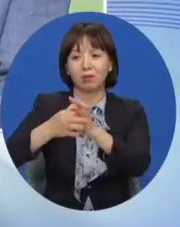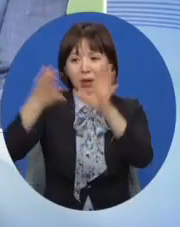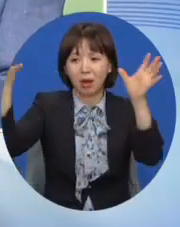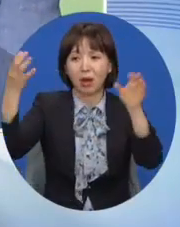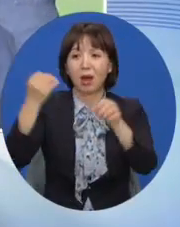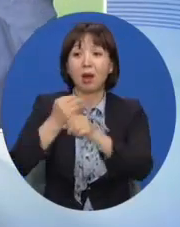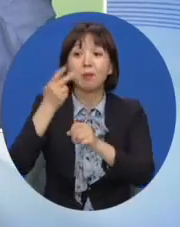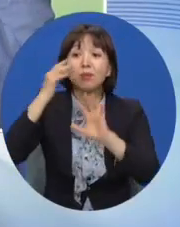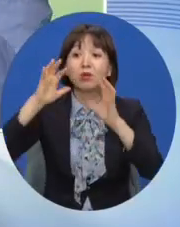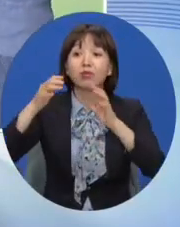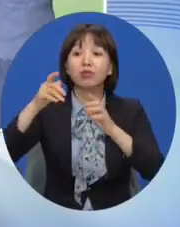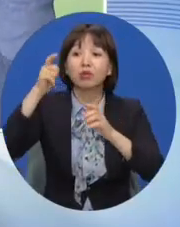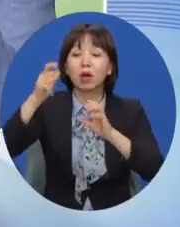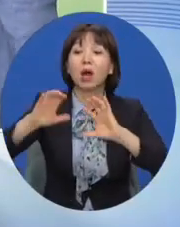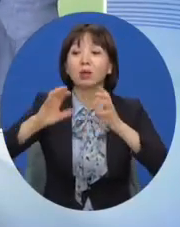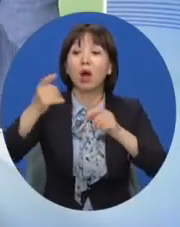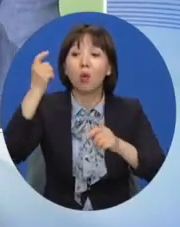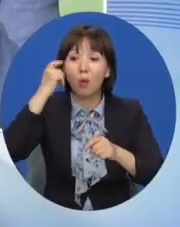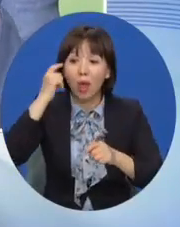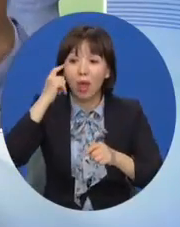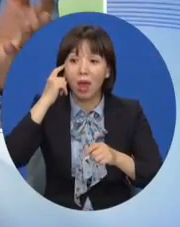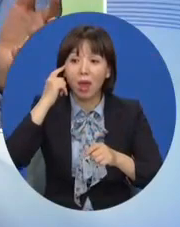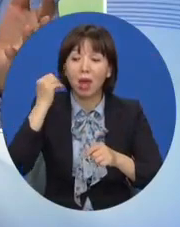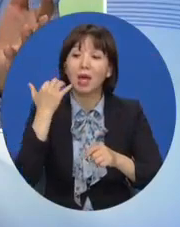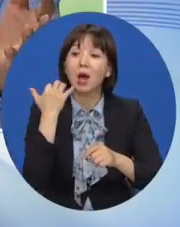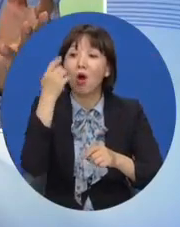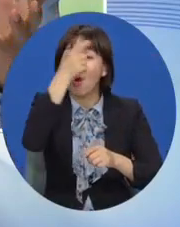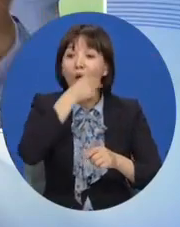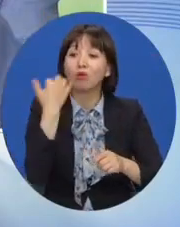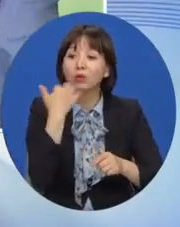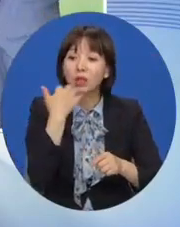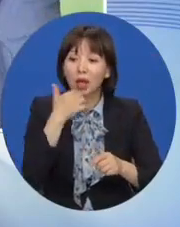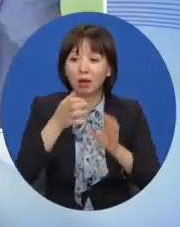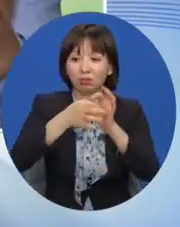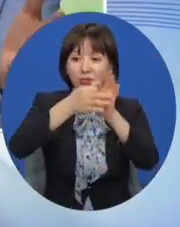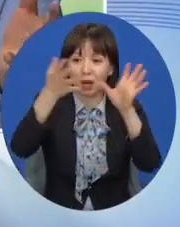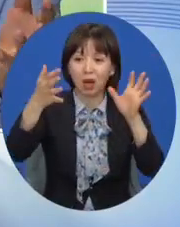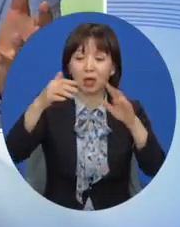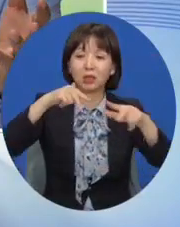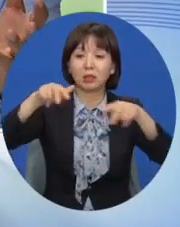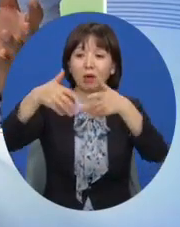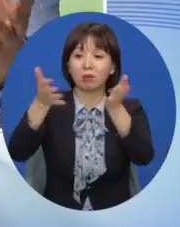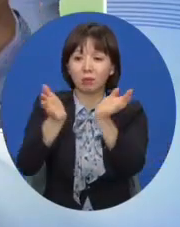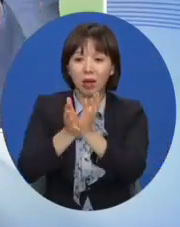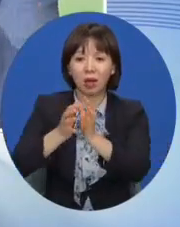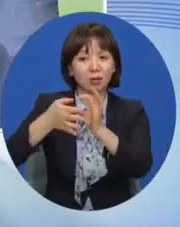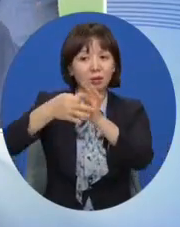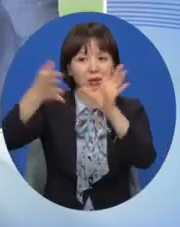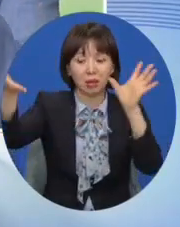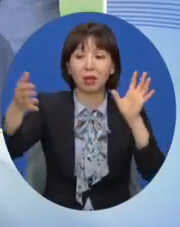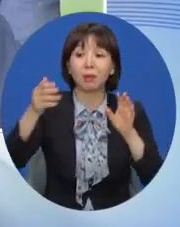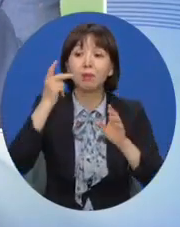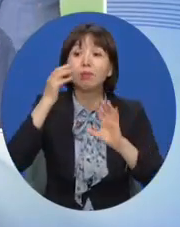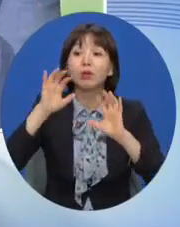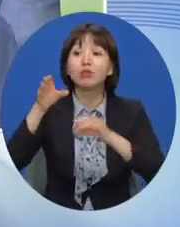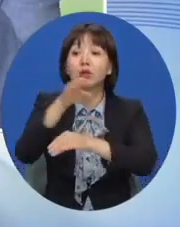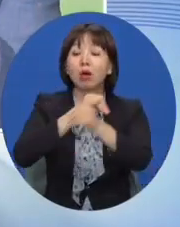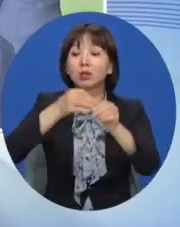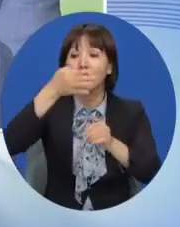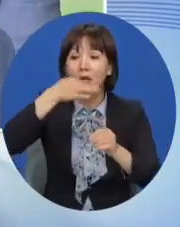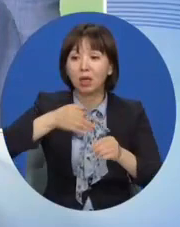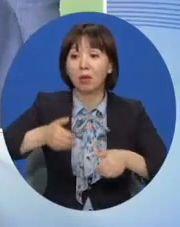있습니까? 혈색, 얼굴색 상관하지 않지 않습니까? 정파 상관하지 않지 않습니까? 미국의 경제적